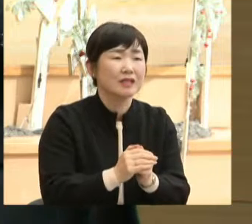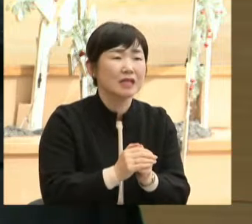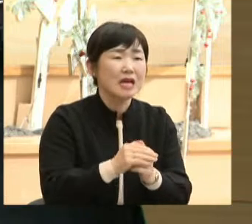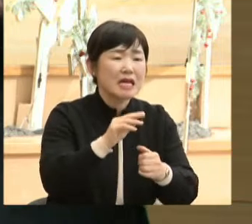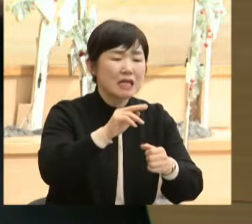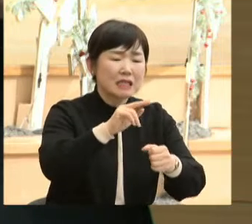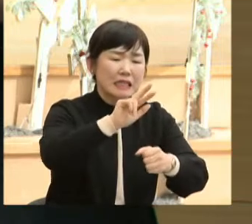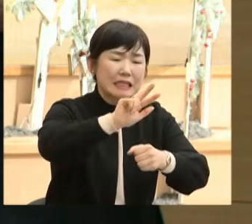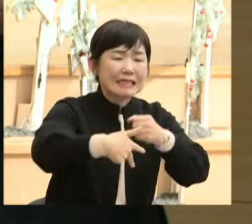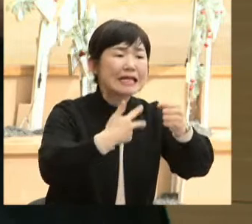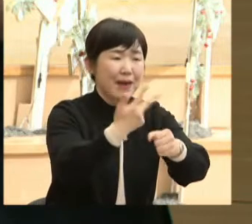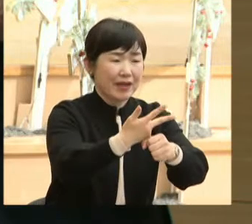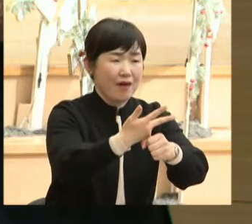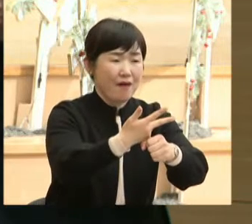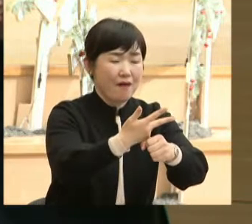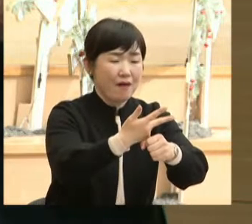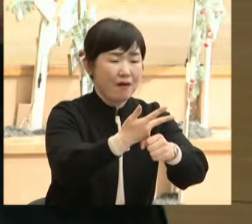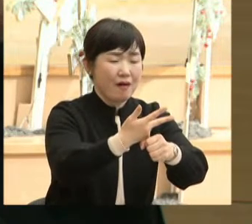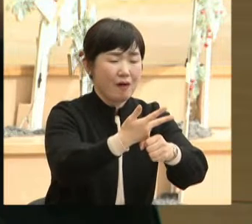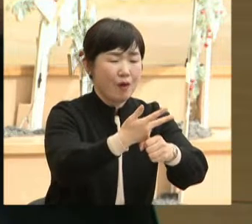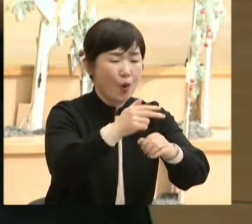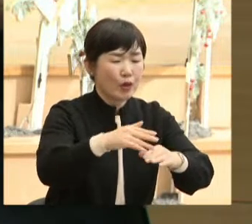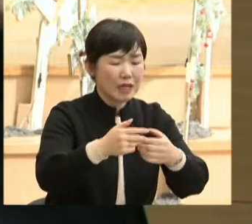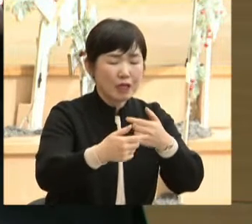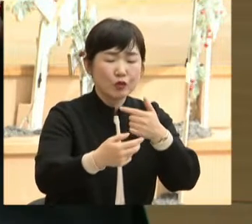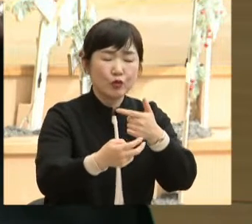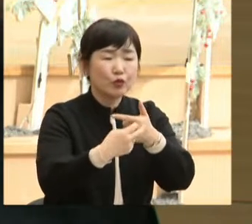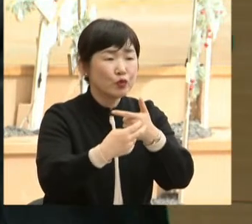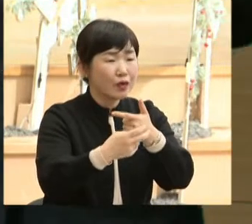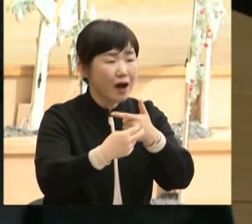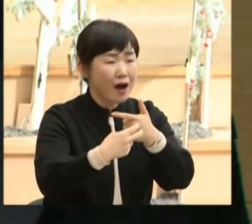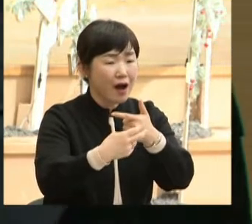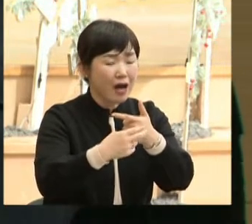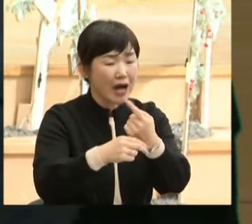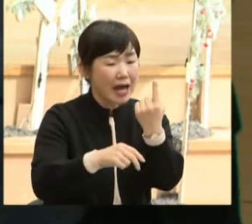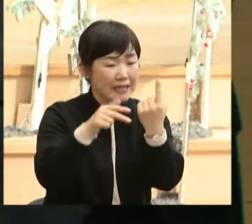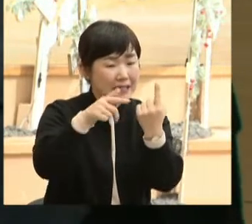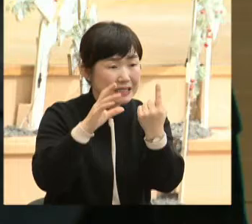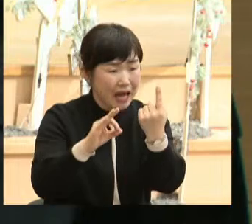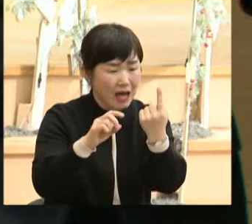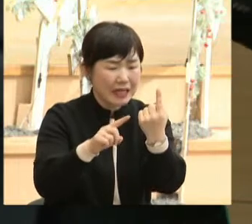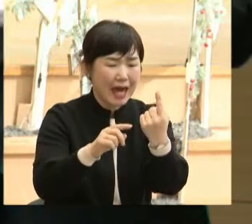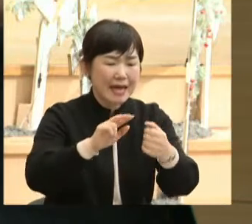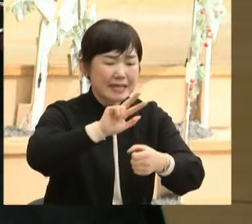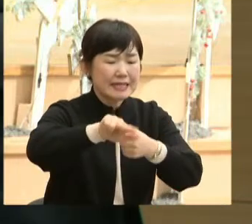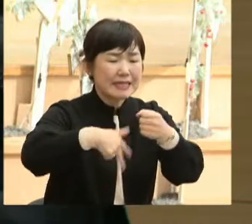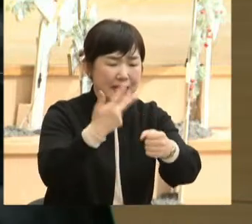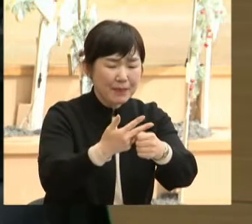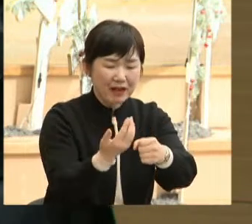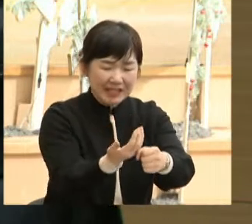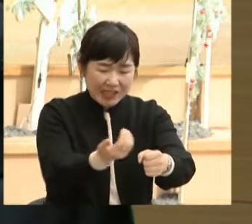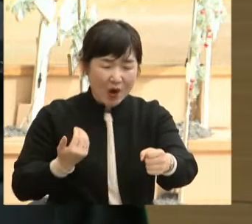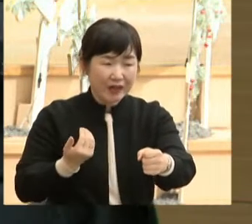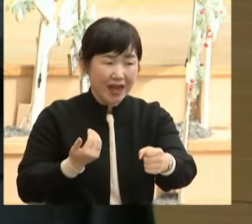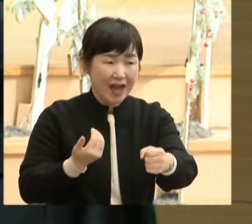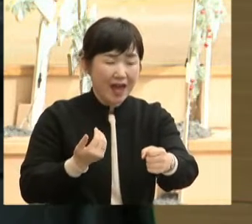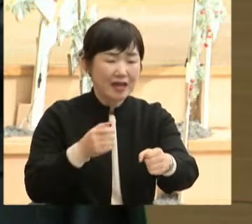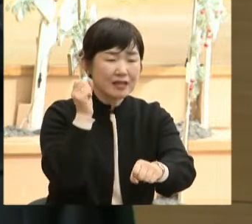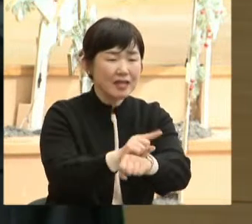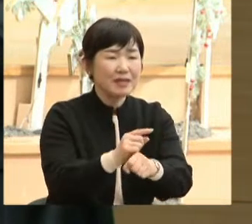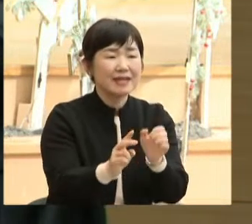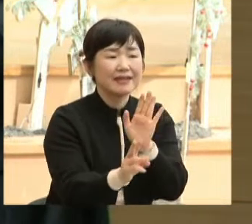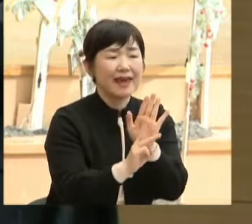700년 그리고 오늘 본문 누가복음 1장 본문 이전에 700년 전에 이미 예견된 내용